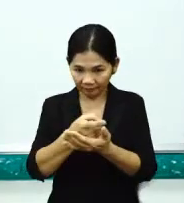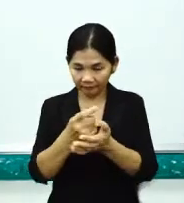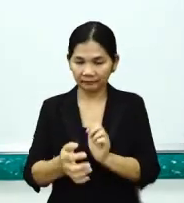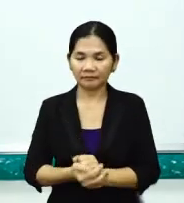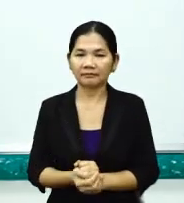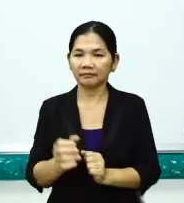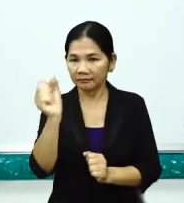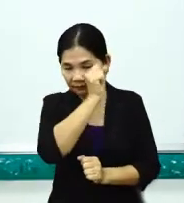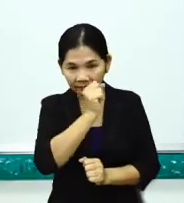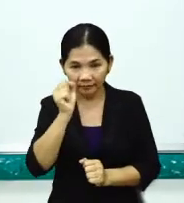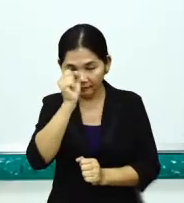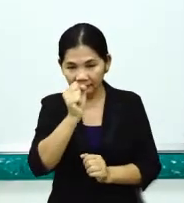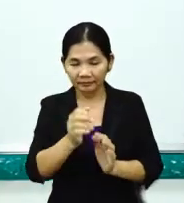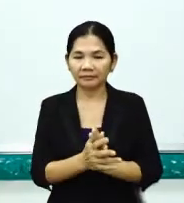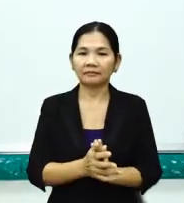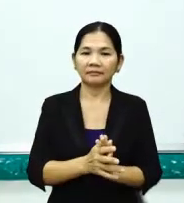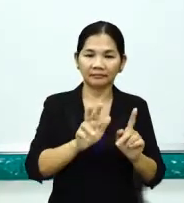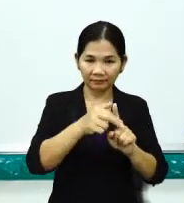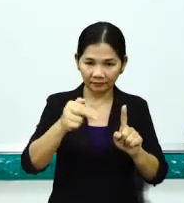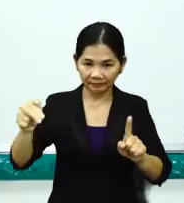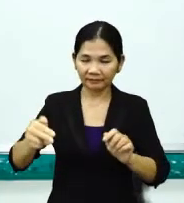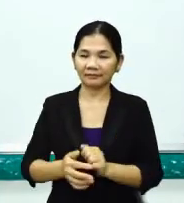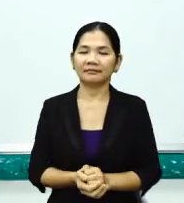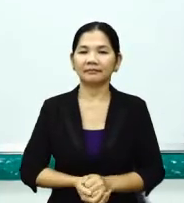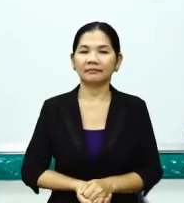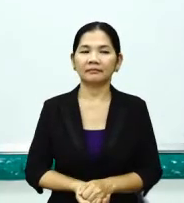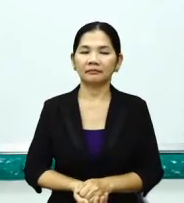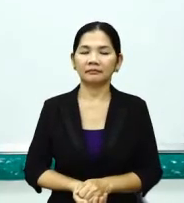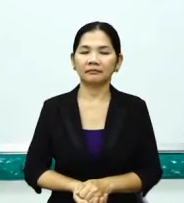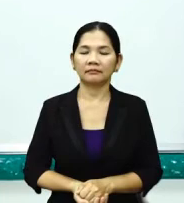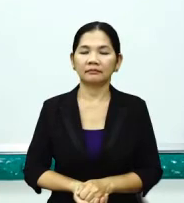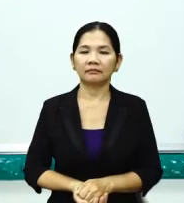chà chuyện chuyện bắt chùm riêng lên mình là cố khai khai ngọt nha ta